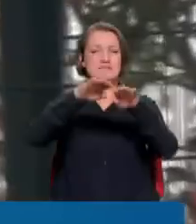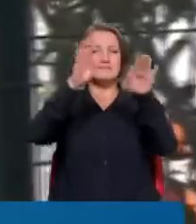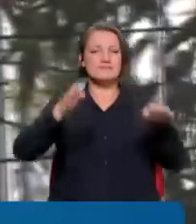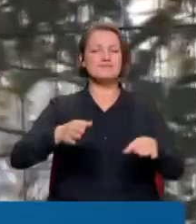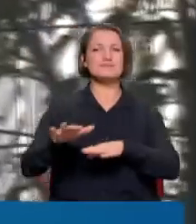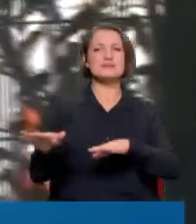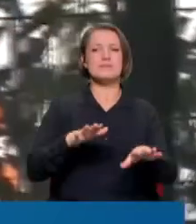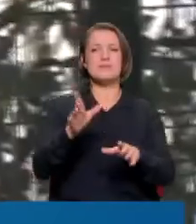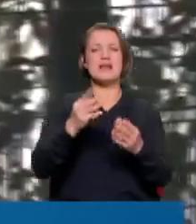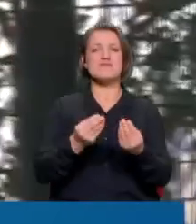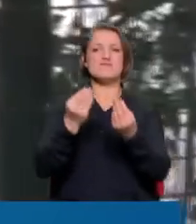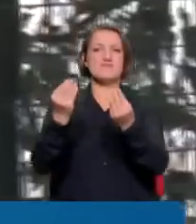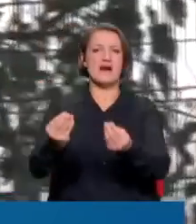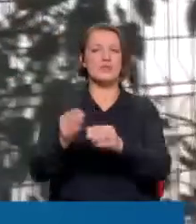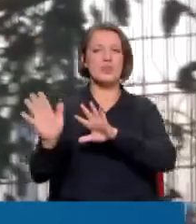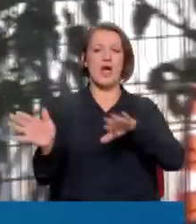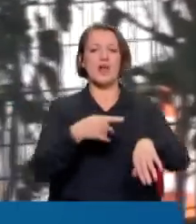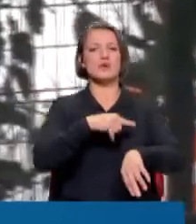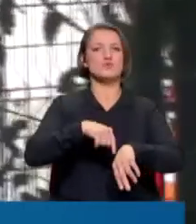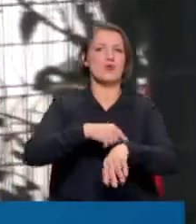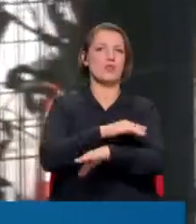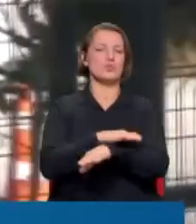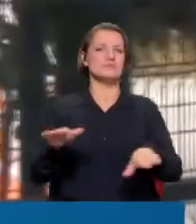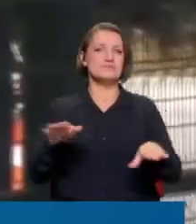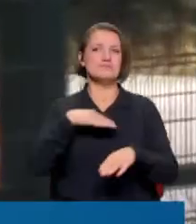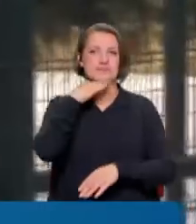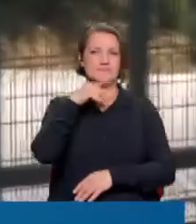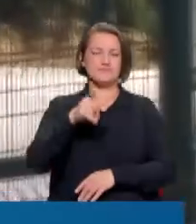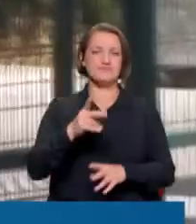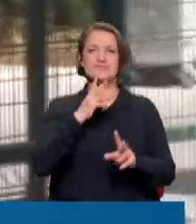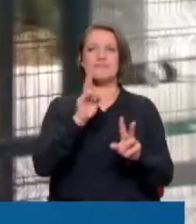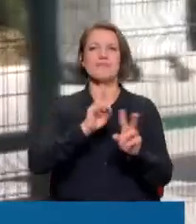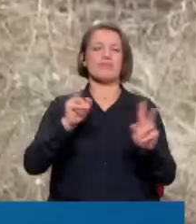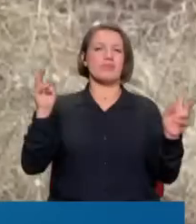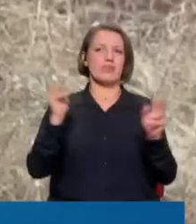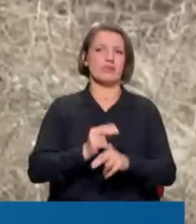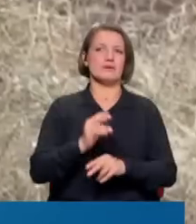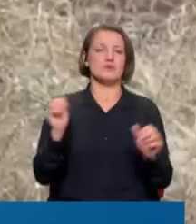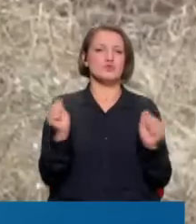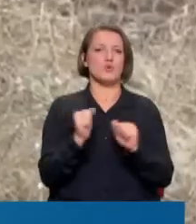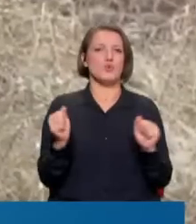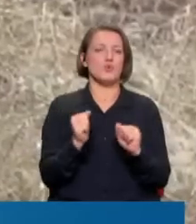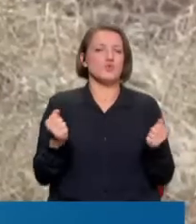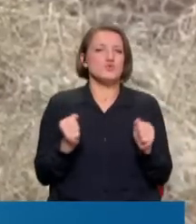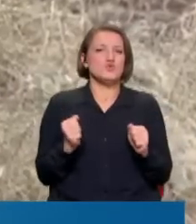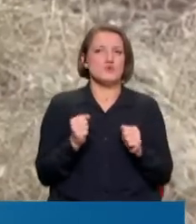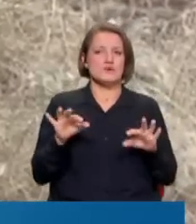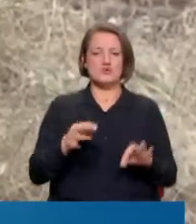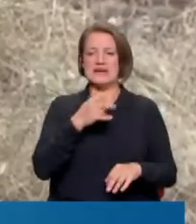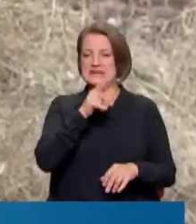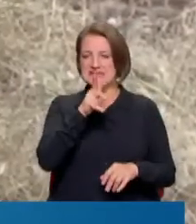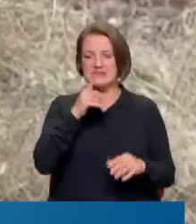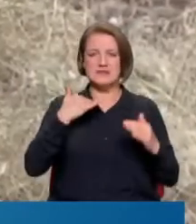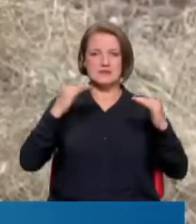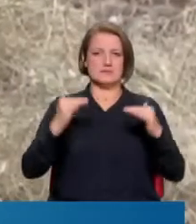Kent'te depremzedelere ver tahliye süresi doldu konteynerın elektriği kesildi soğuktan üşüdük şu anda seslerimiz